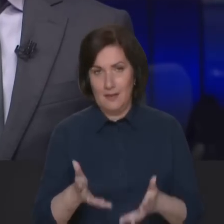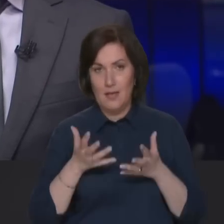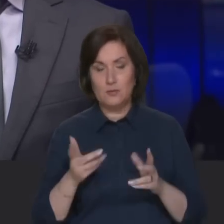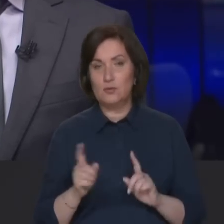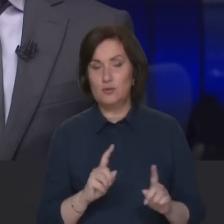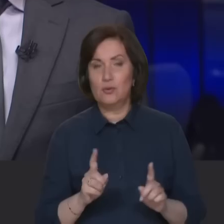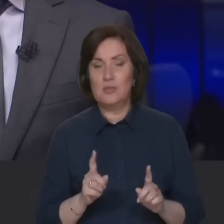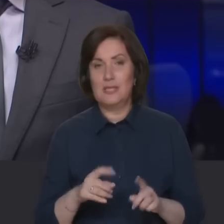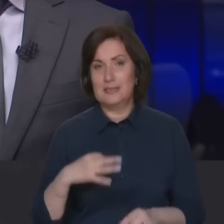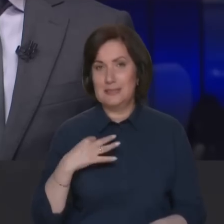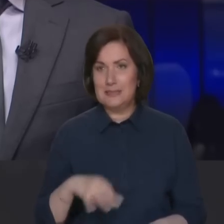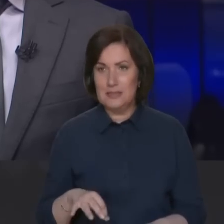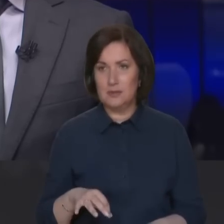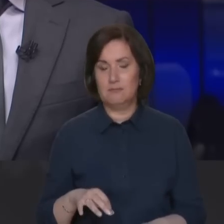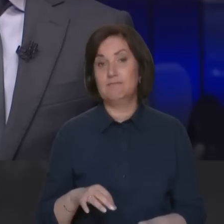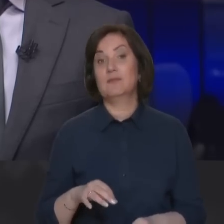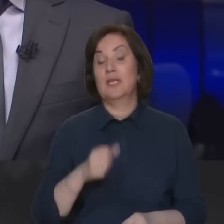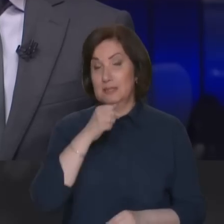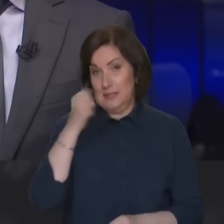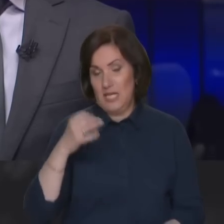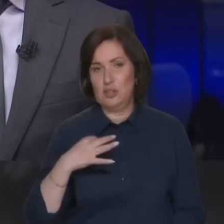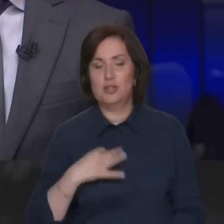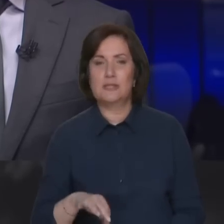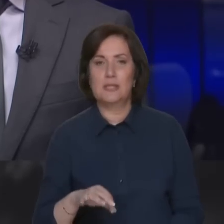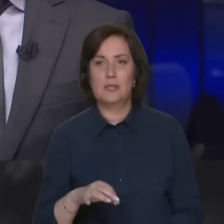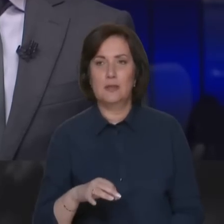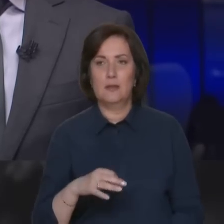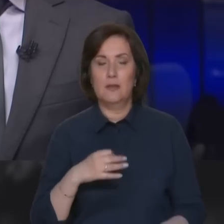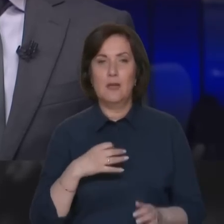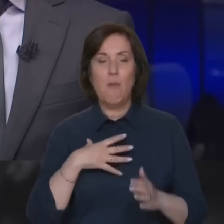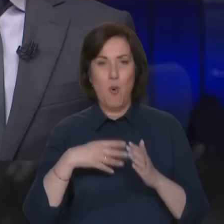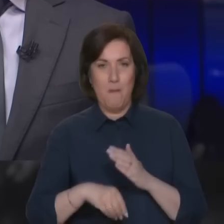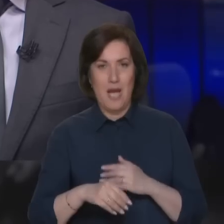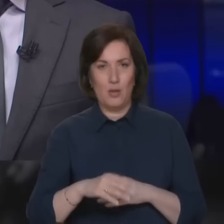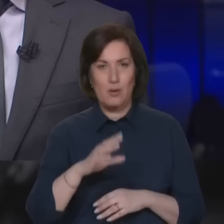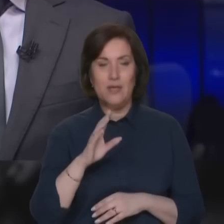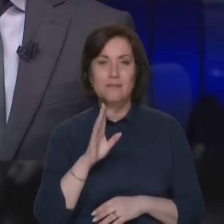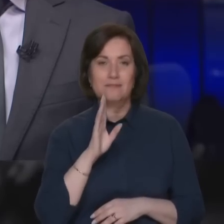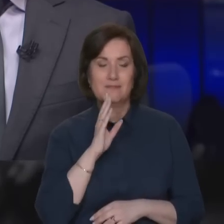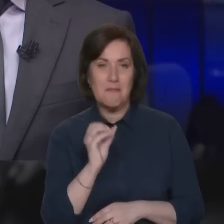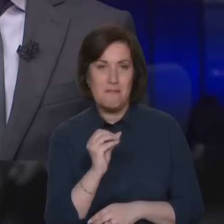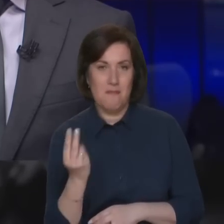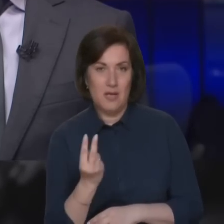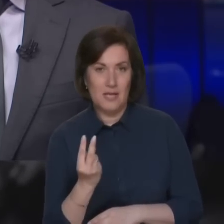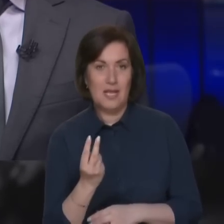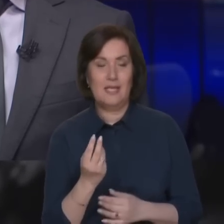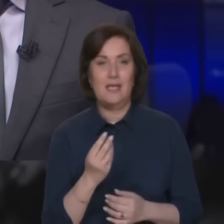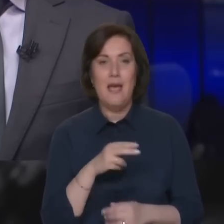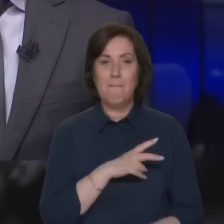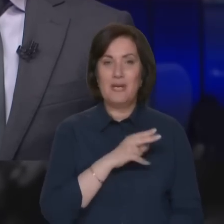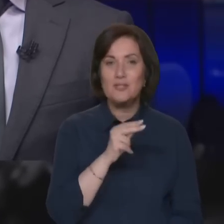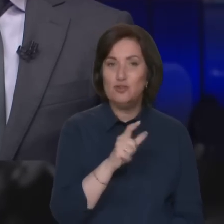що син, скажімо так, старший син померлої монархині, принц Чарльз, нині король Карл